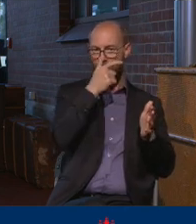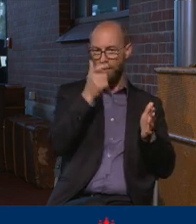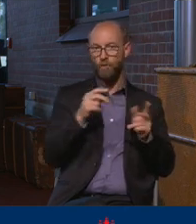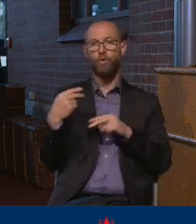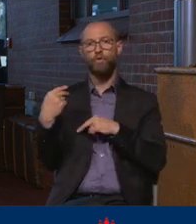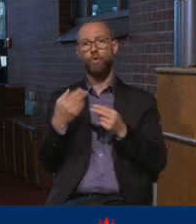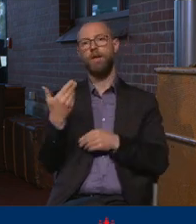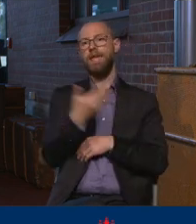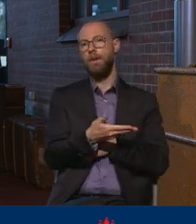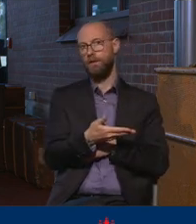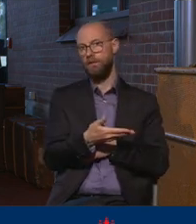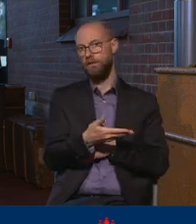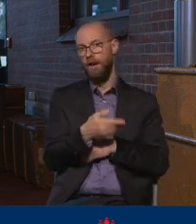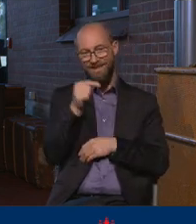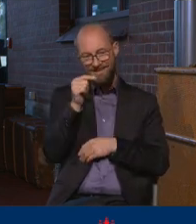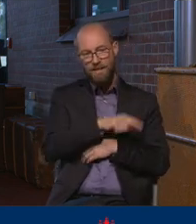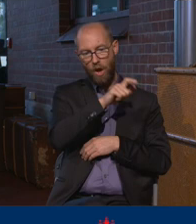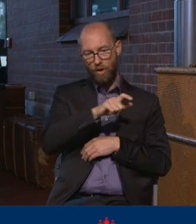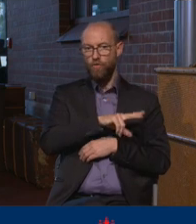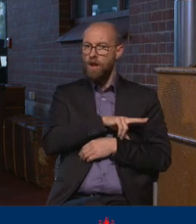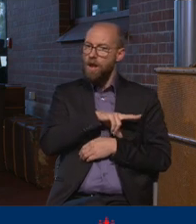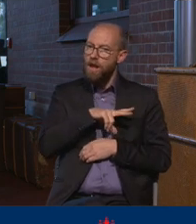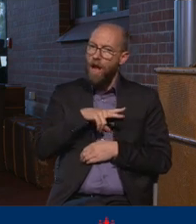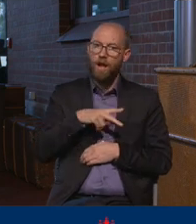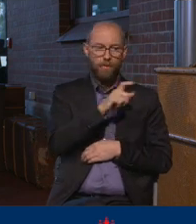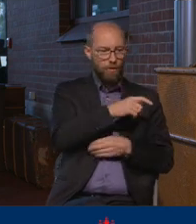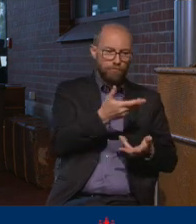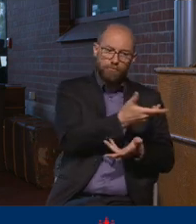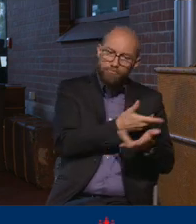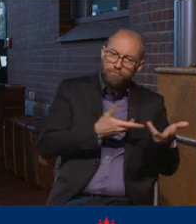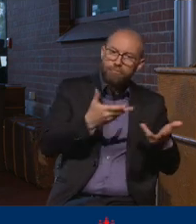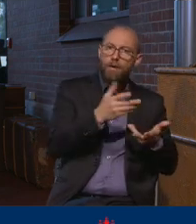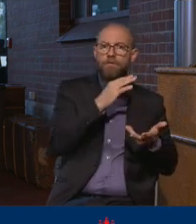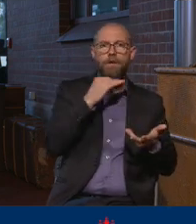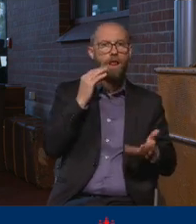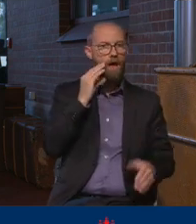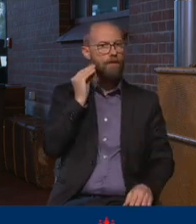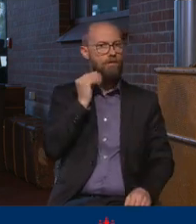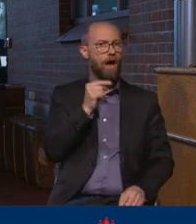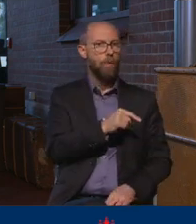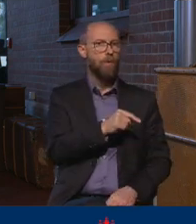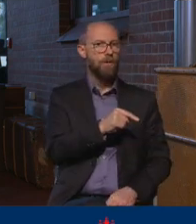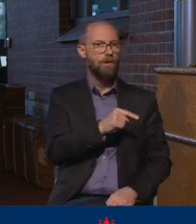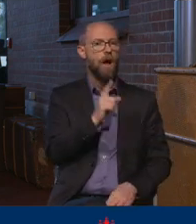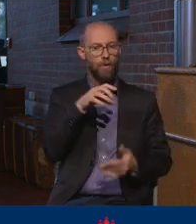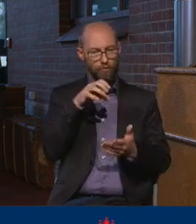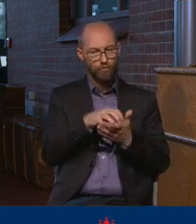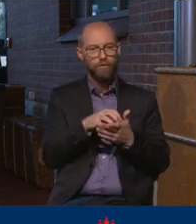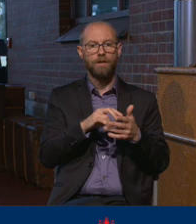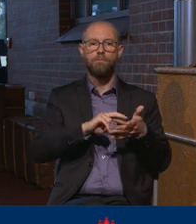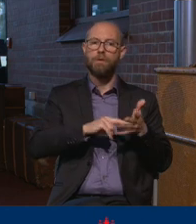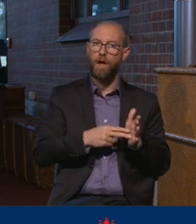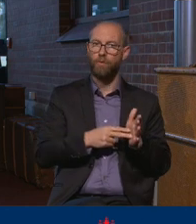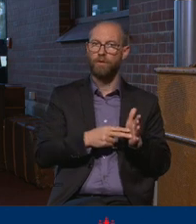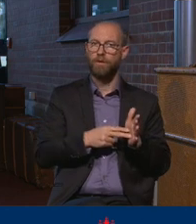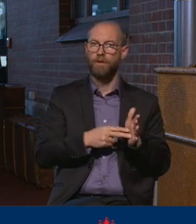die schon lange mit uns kommunizieren und sehr viel erfahrung haben auch mit stadtplanung und nicht immer